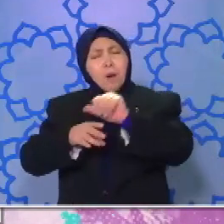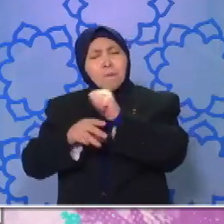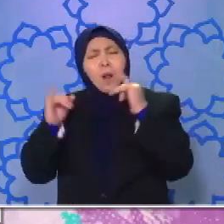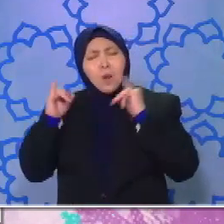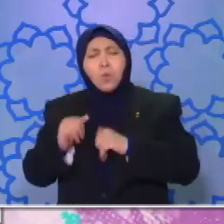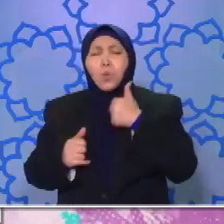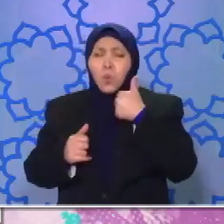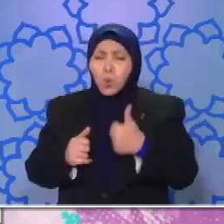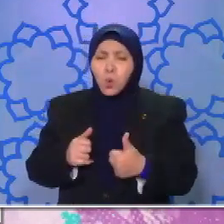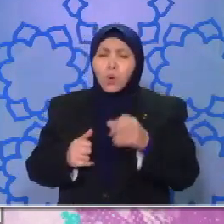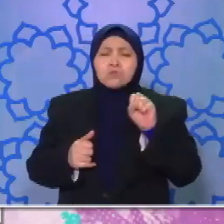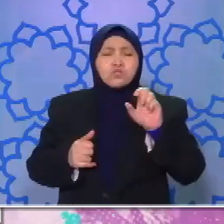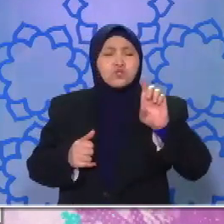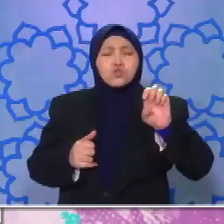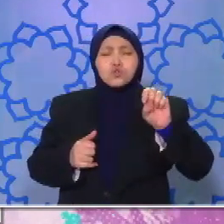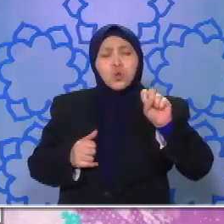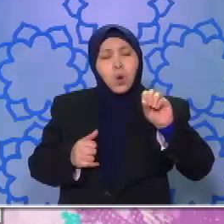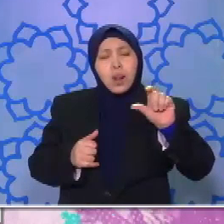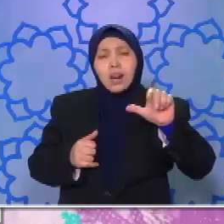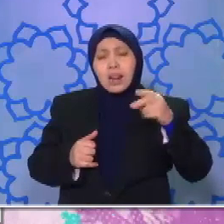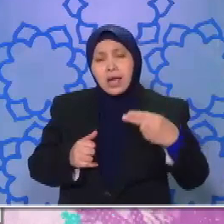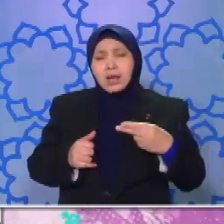أبوهما صالحا